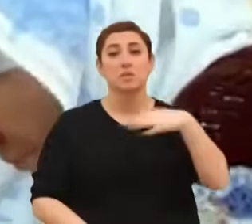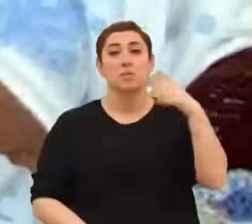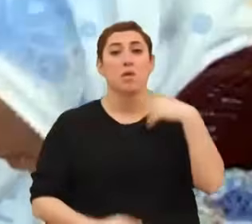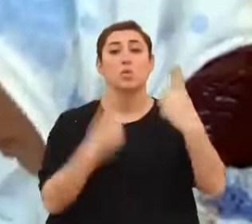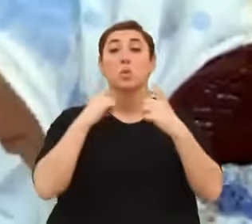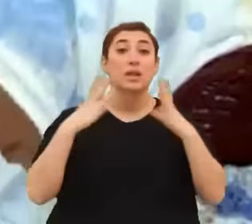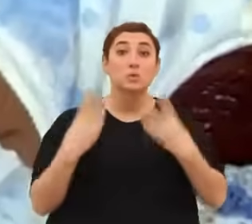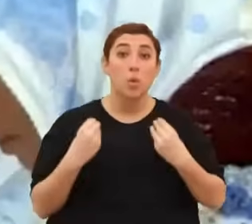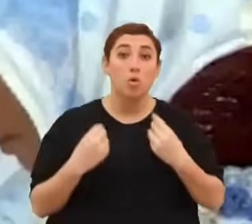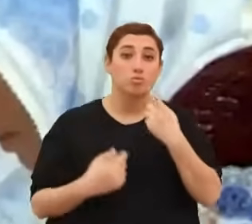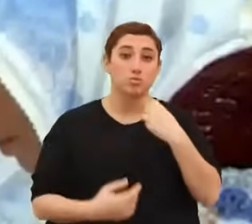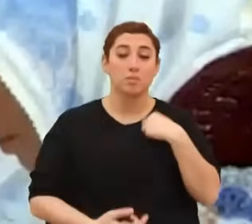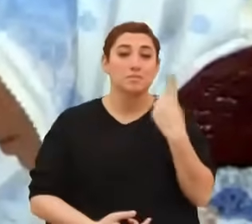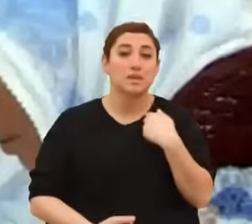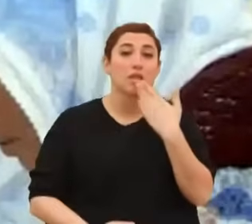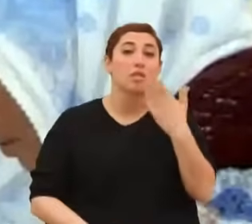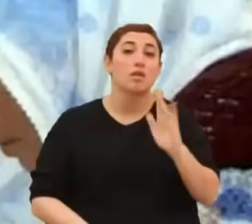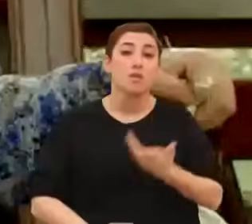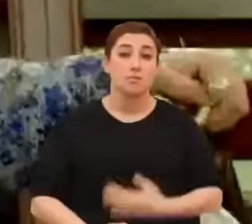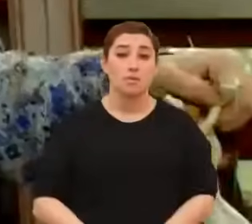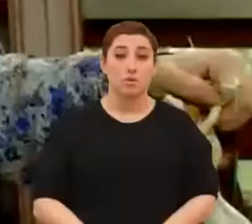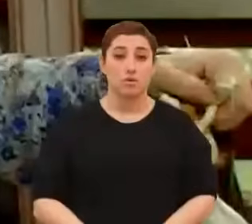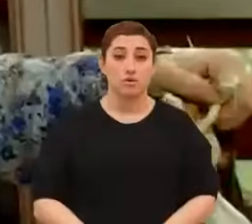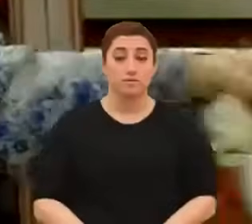bana soruyor nasıl olmuş diye. Ben de bir şey diyemiyorum.